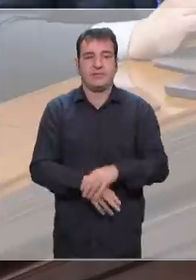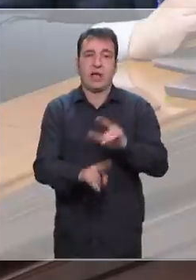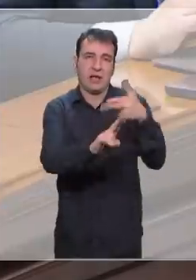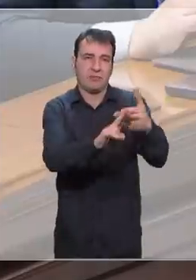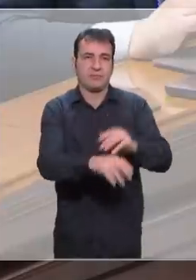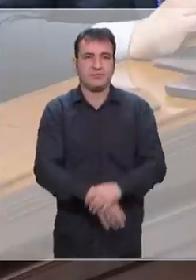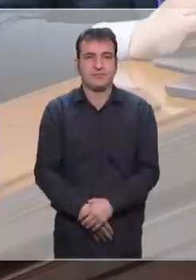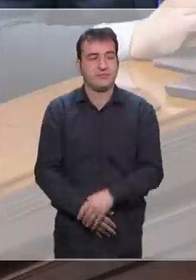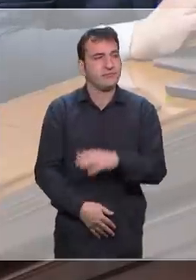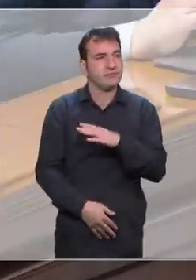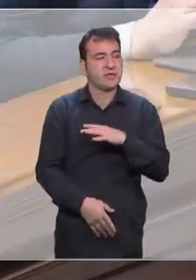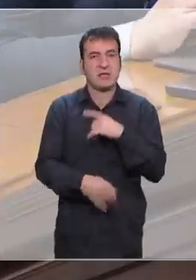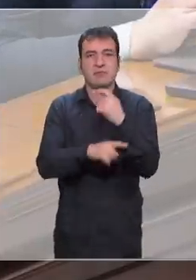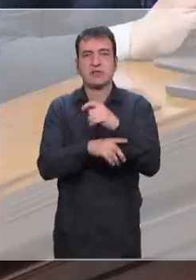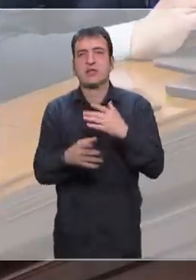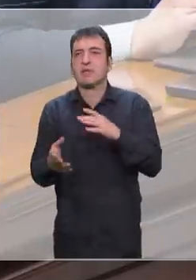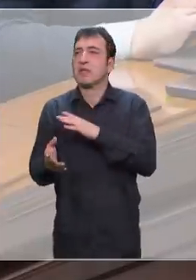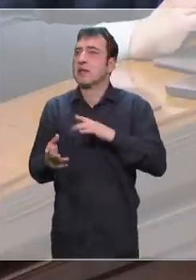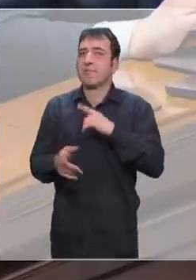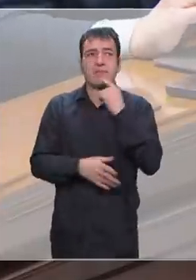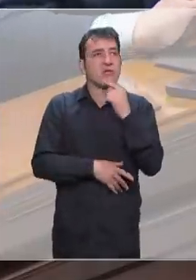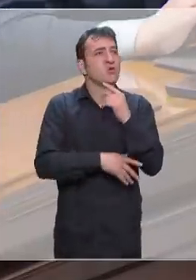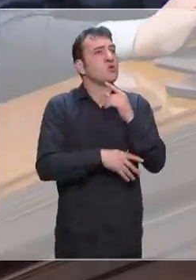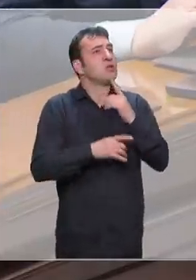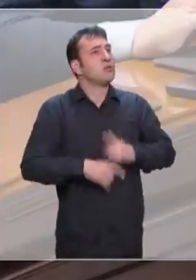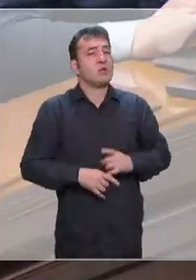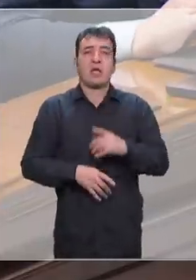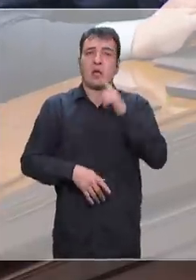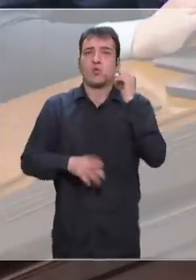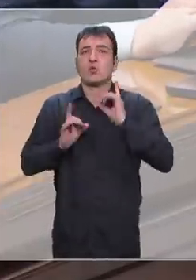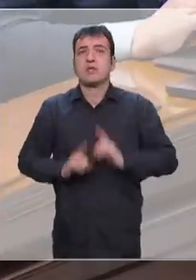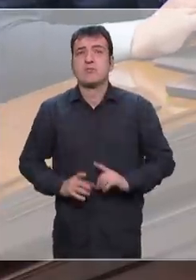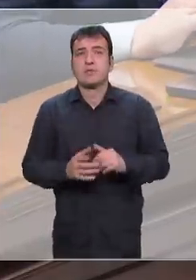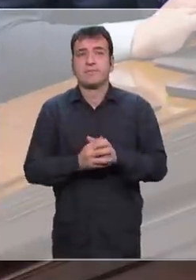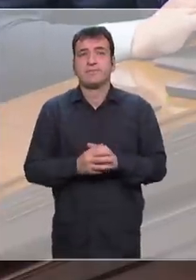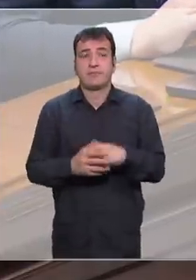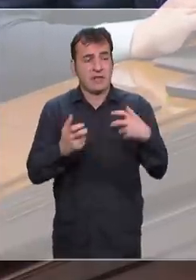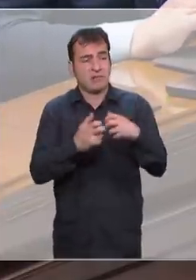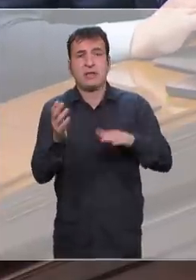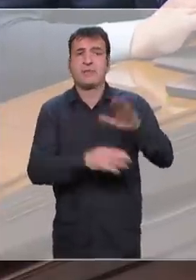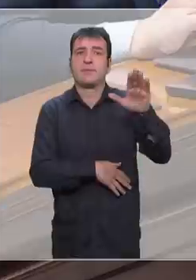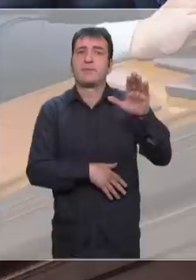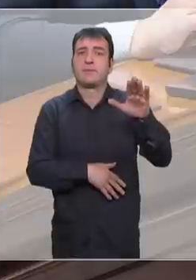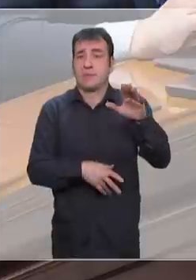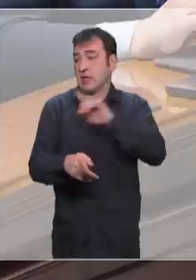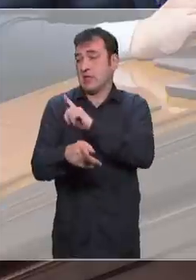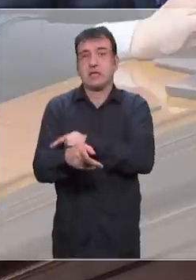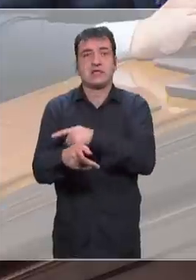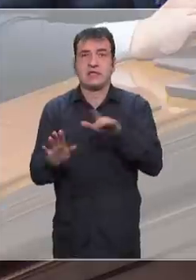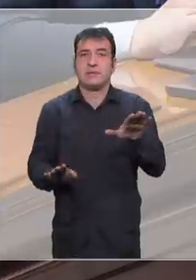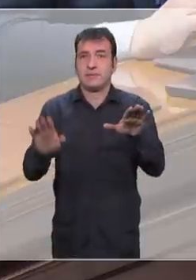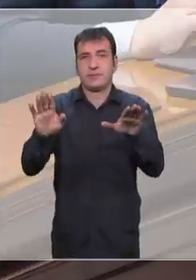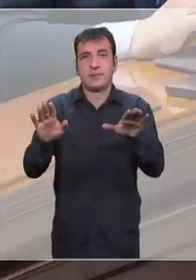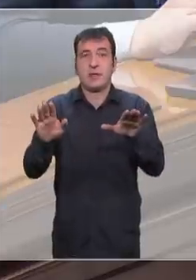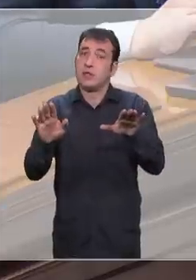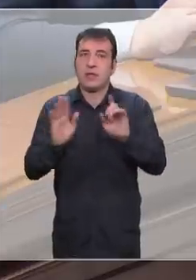Madame la Présidente, Mesdames et Messieurs les députés, Monsieur le député Sylvain Carrière. L'inflation et la hausse des prix de l'énergie ont en effet un